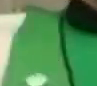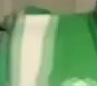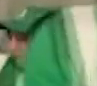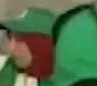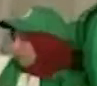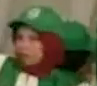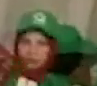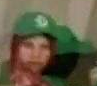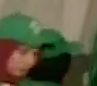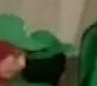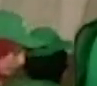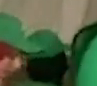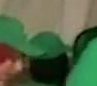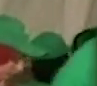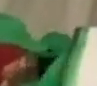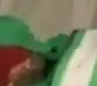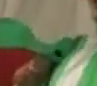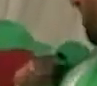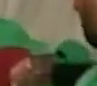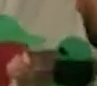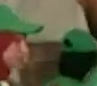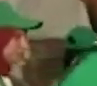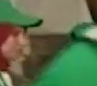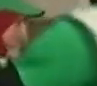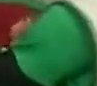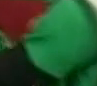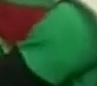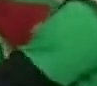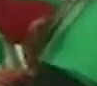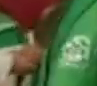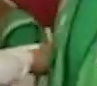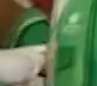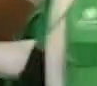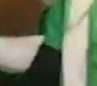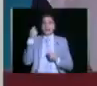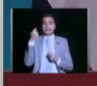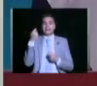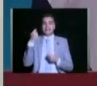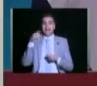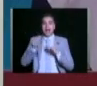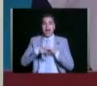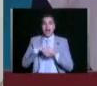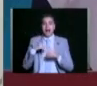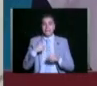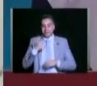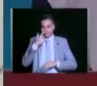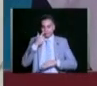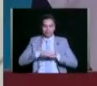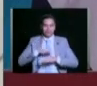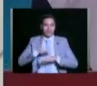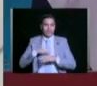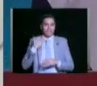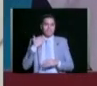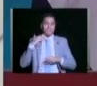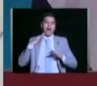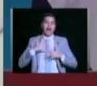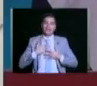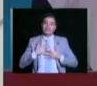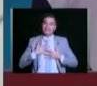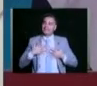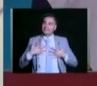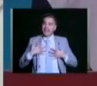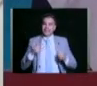للصناعه المصريه وازاي نقدر ان احنا نقلل الفاتوره الاستيراديه وفي نفس الوقت برضه نقدم توفير فرص عمل